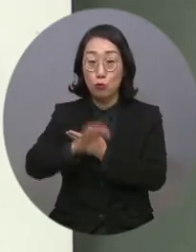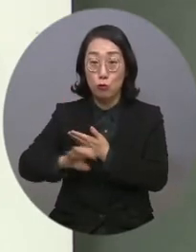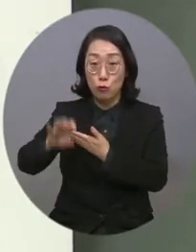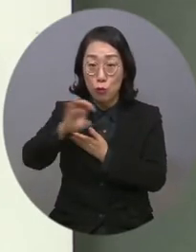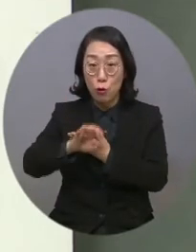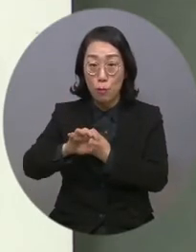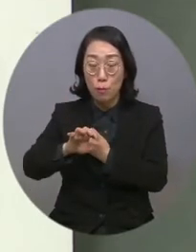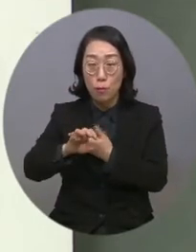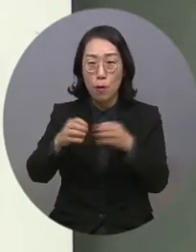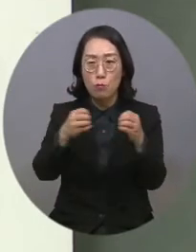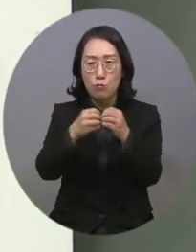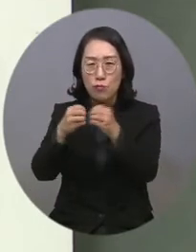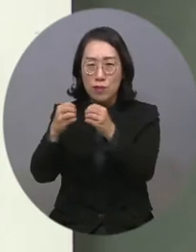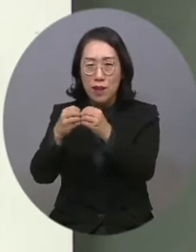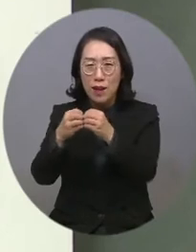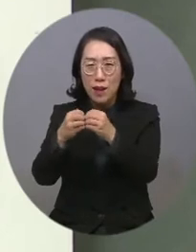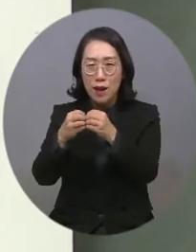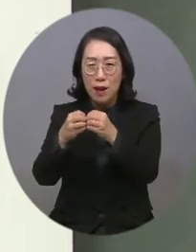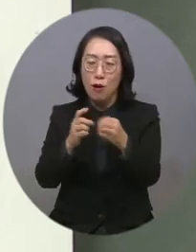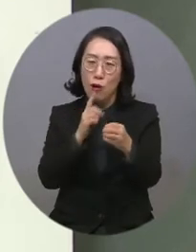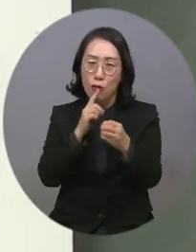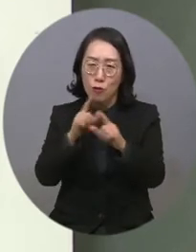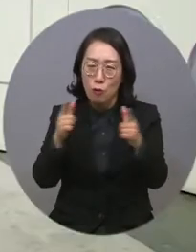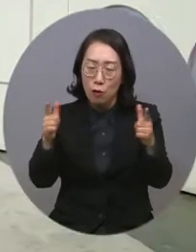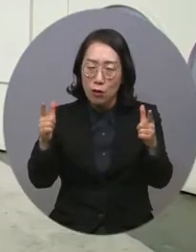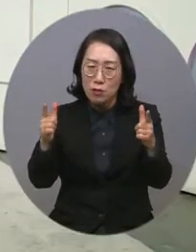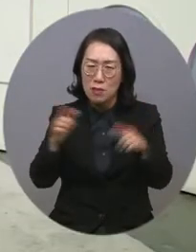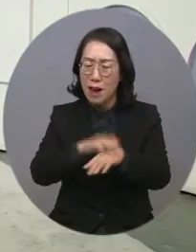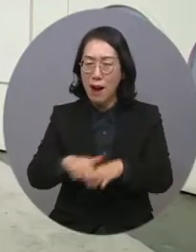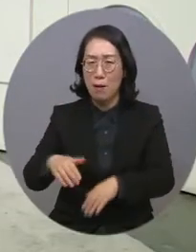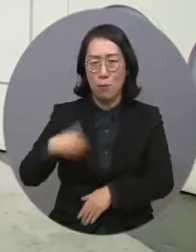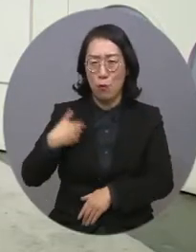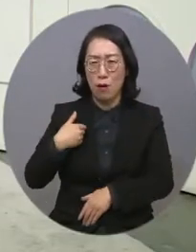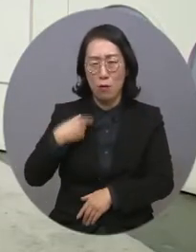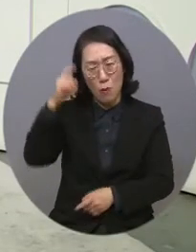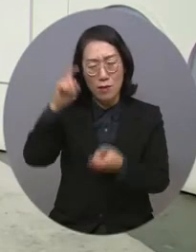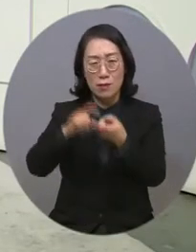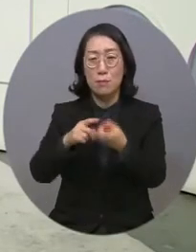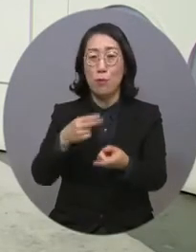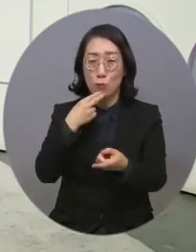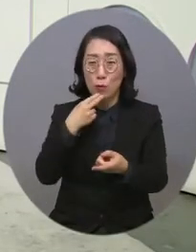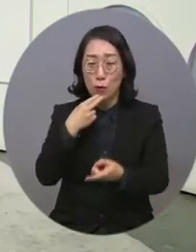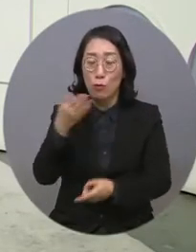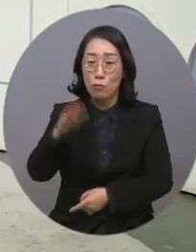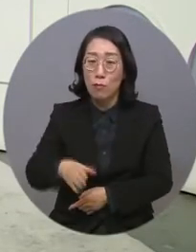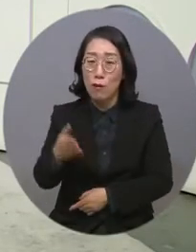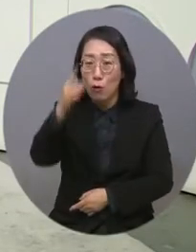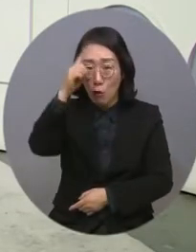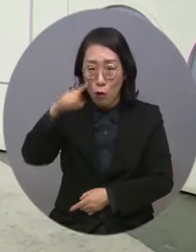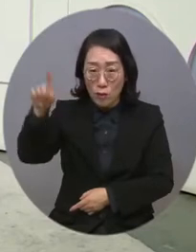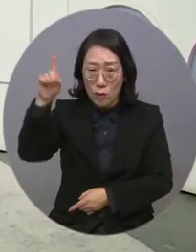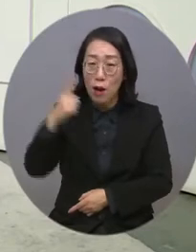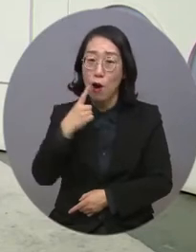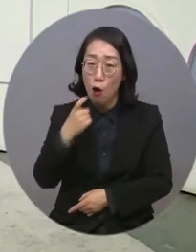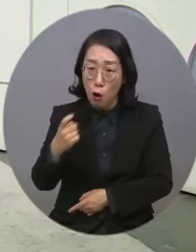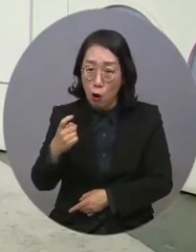얼마 전만 해도 안 했어요. 그렇죠. 예. 솔직한 얘기가. 그런데 예. 굳이 러시아 어학을